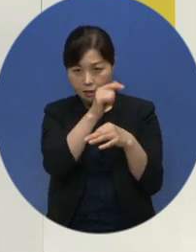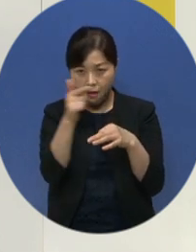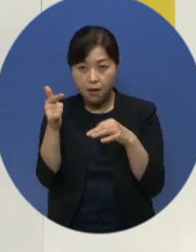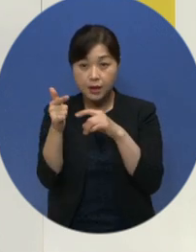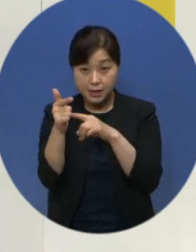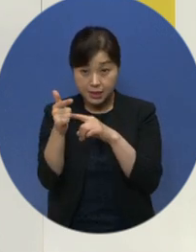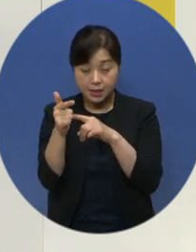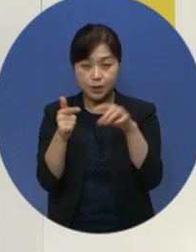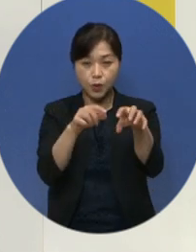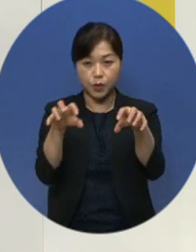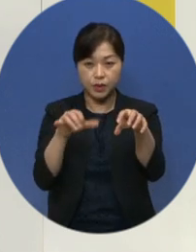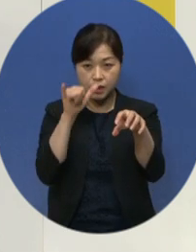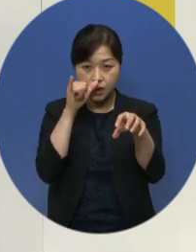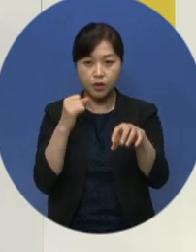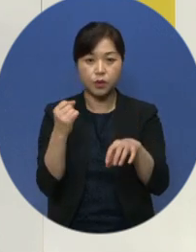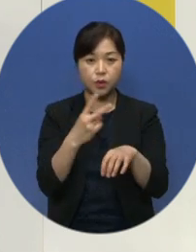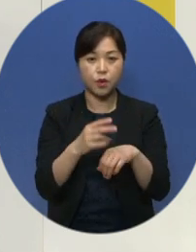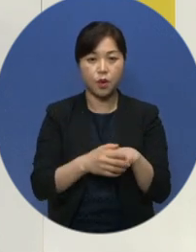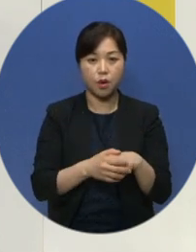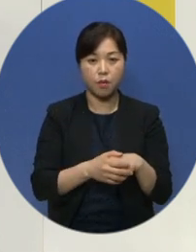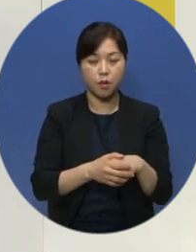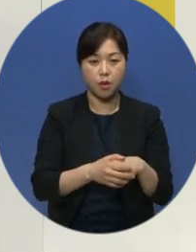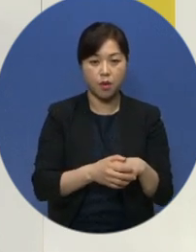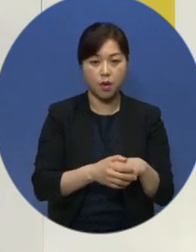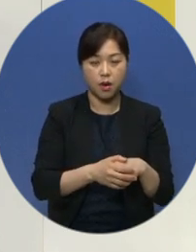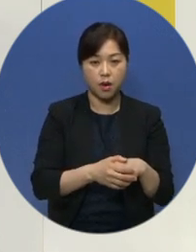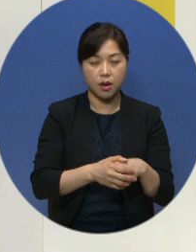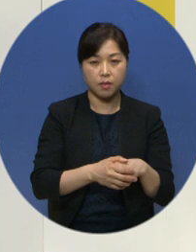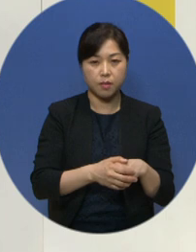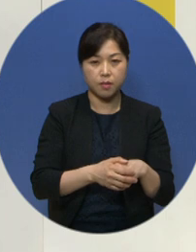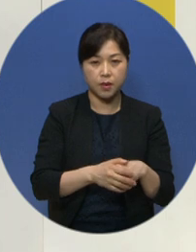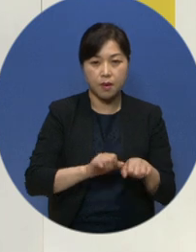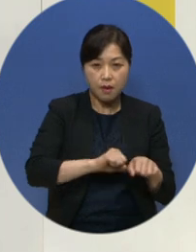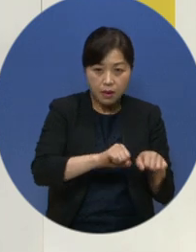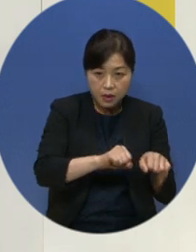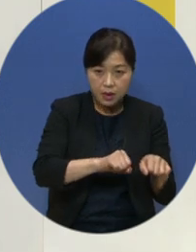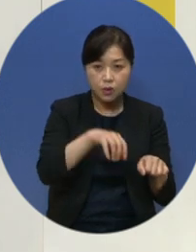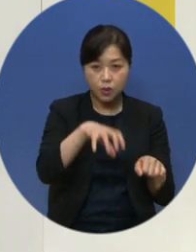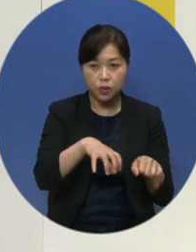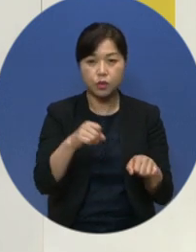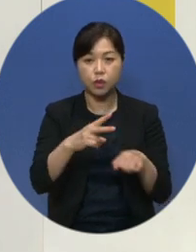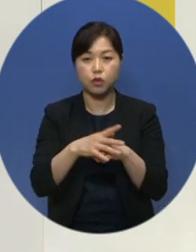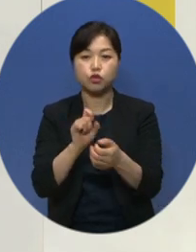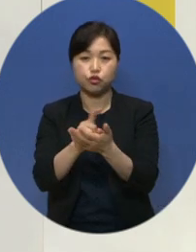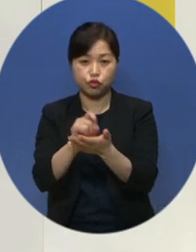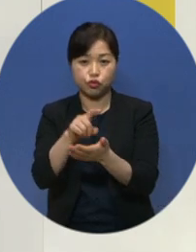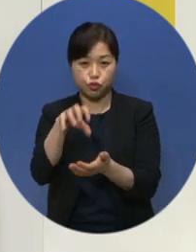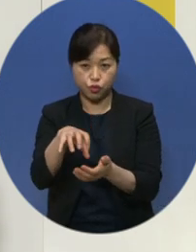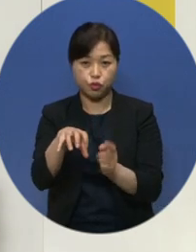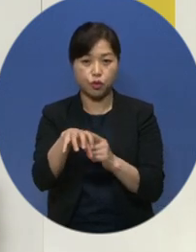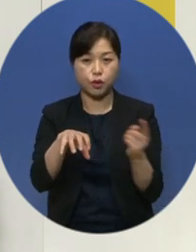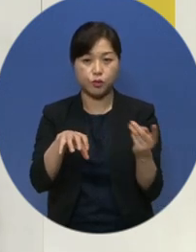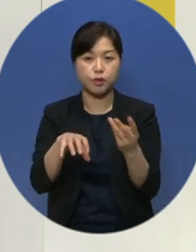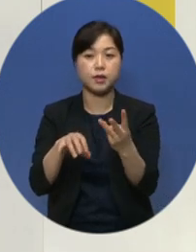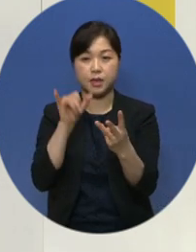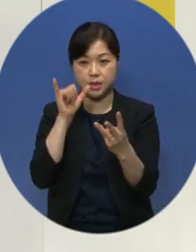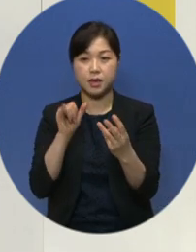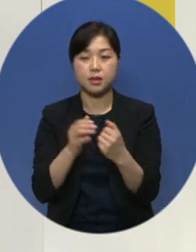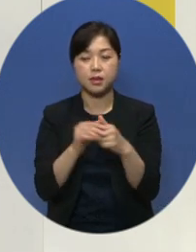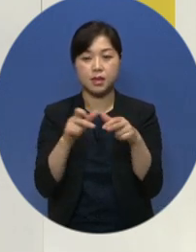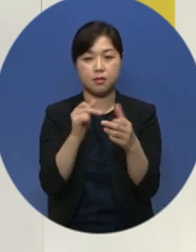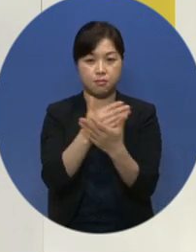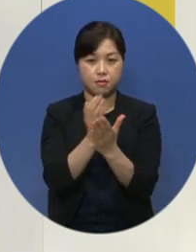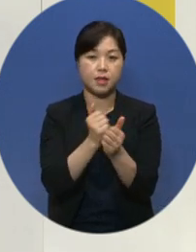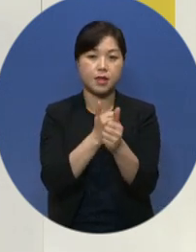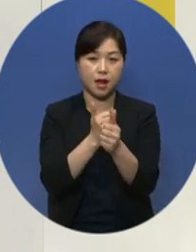있고 아 뭐 축구장도 어 세계의 정도 됩니다 저희들은 이제 그 장애 유형별로 좀 틀리기 때문에